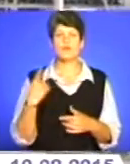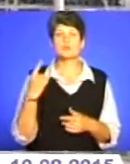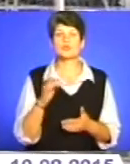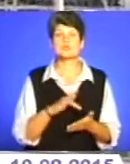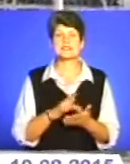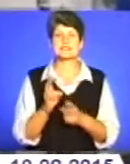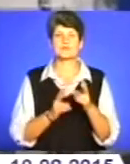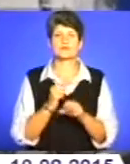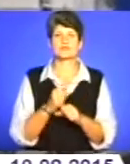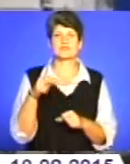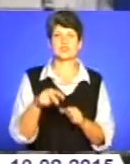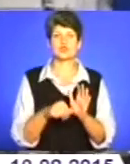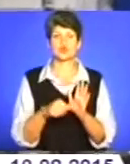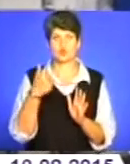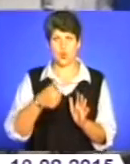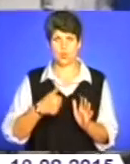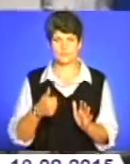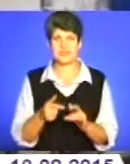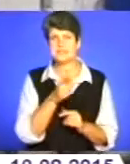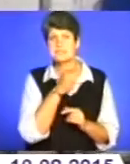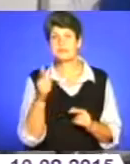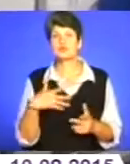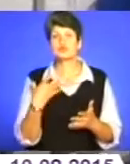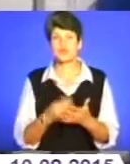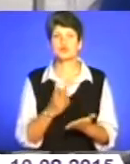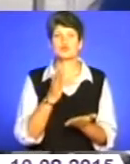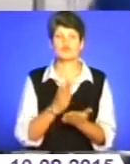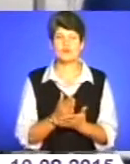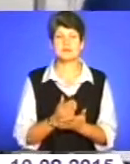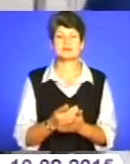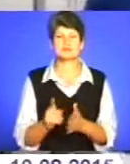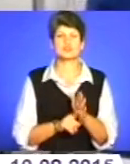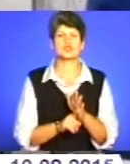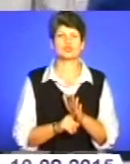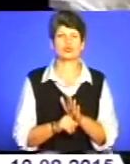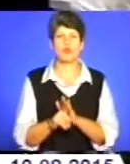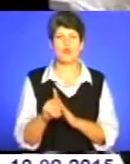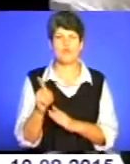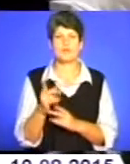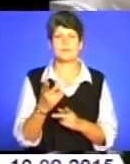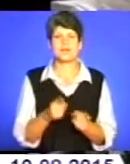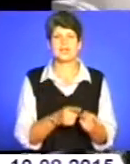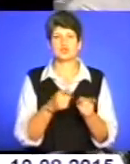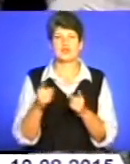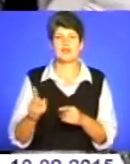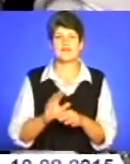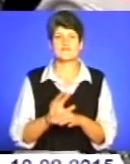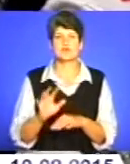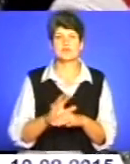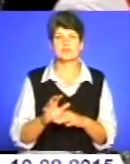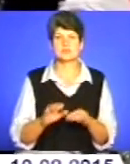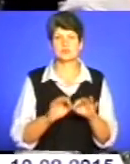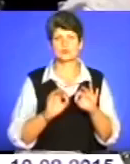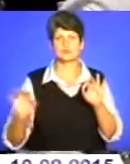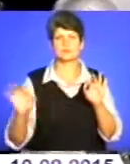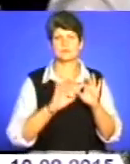з 2006 року. За період свого існування з пілотного виробництва невеликих модулів завод перейшов на виробництво суцільних кабельних